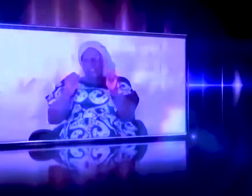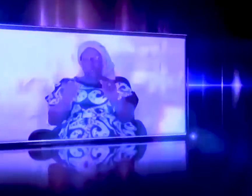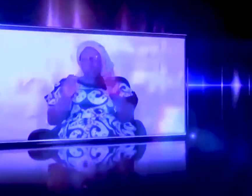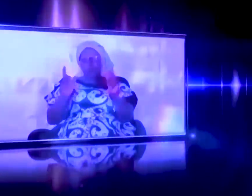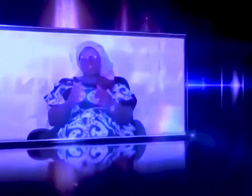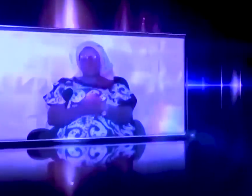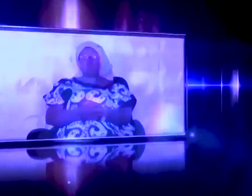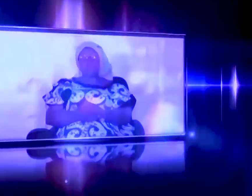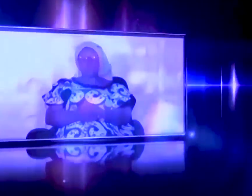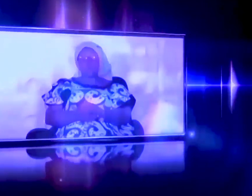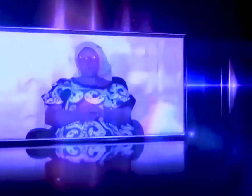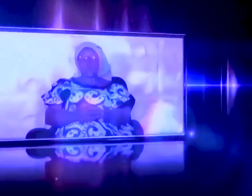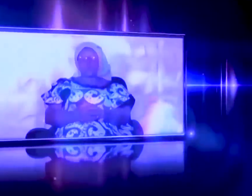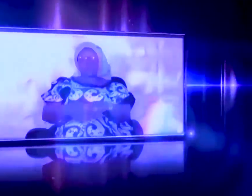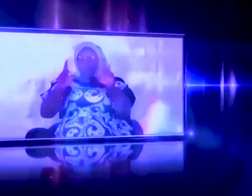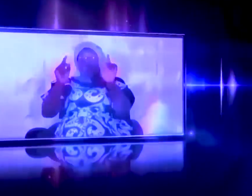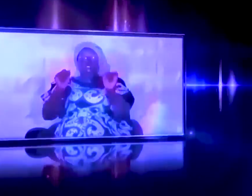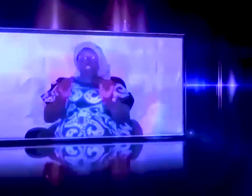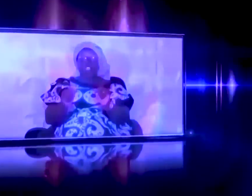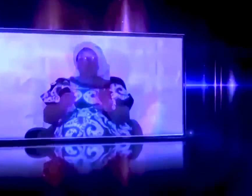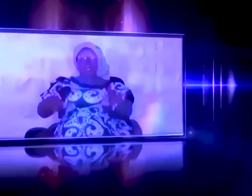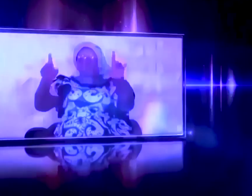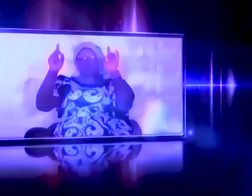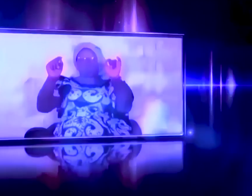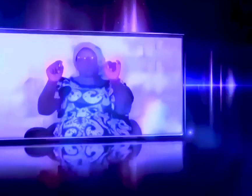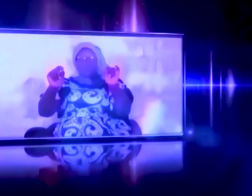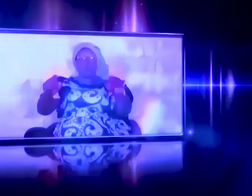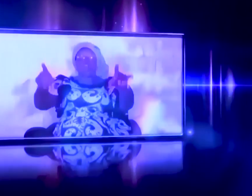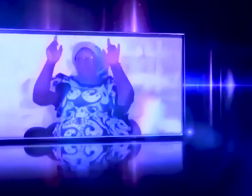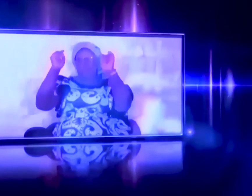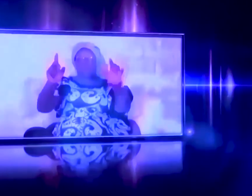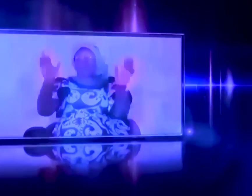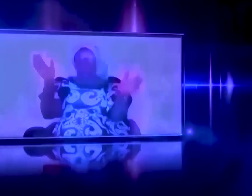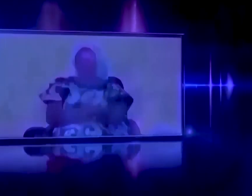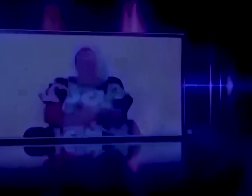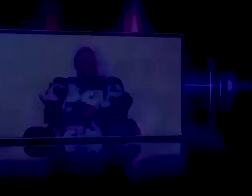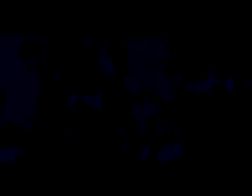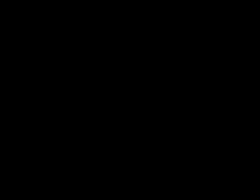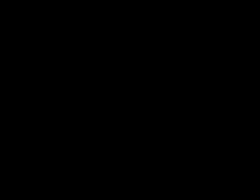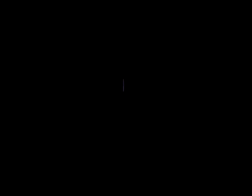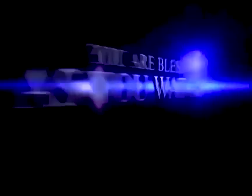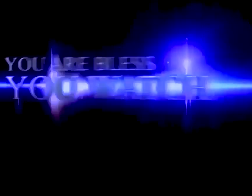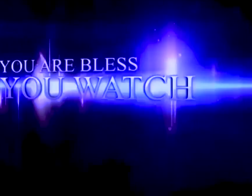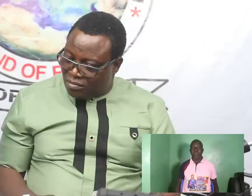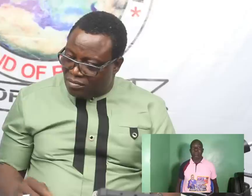fun gbogbo eda to wo mi to de ngbo mi lowo lowo loruko jesu olorun odubuku o ya ko buku fun o